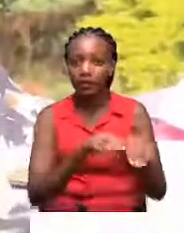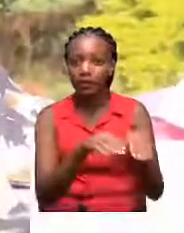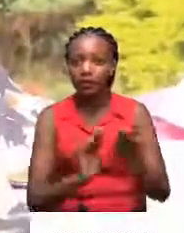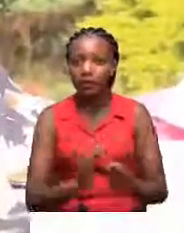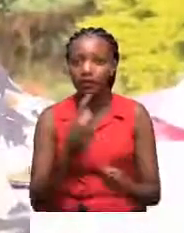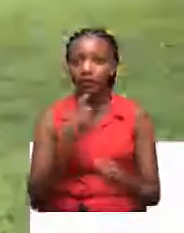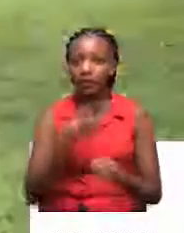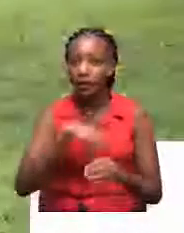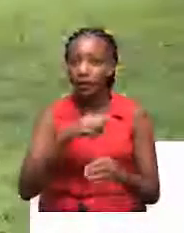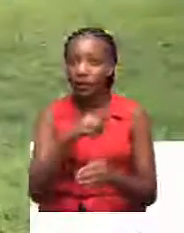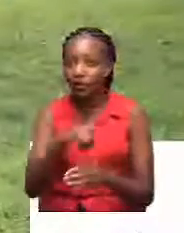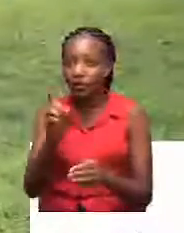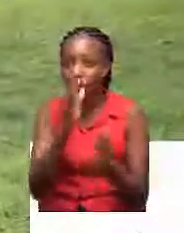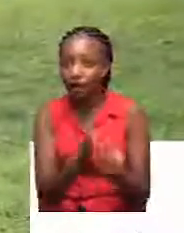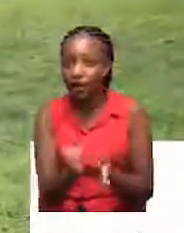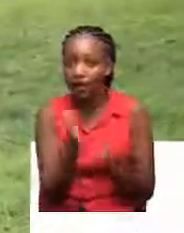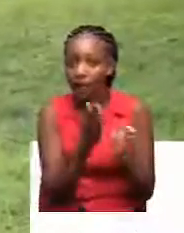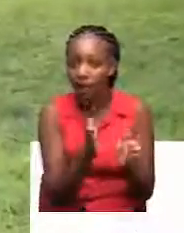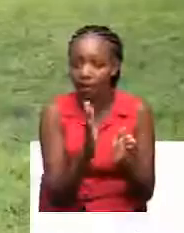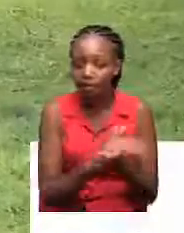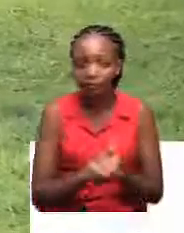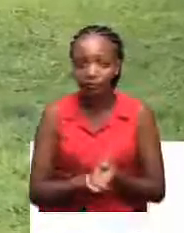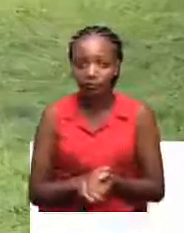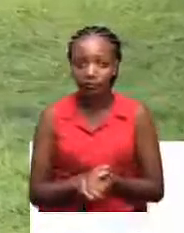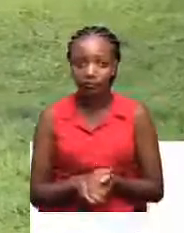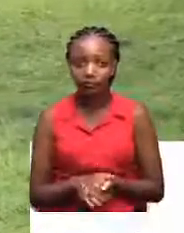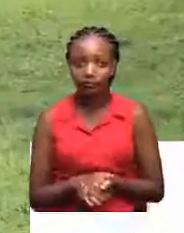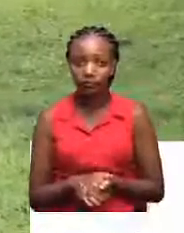mjipange wenyewe. Check Joseph